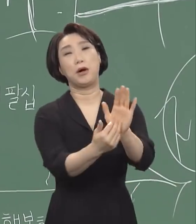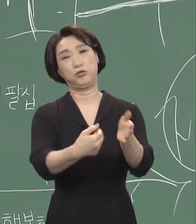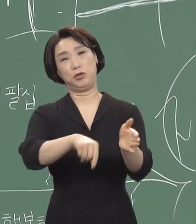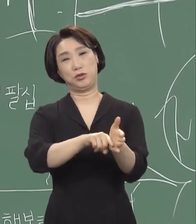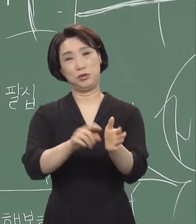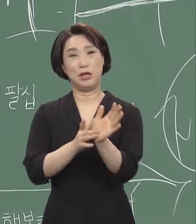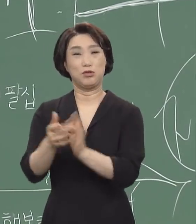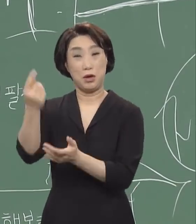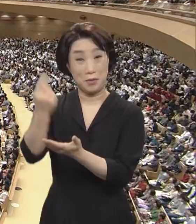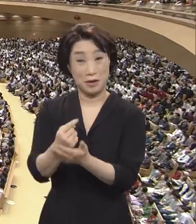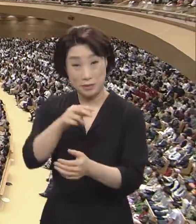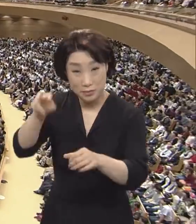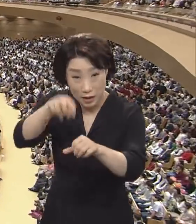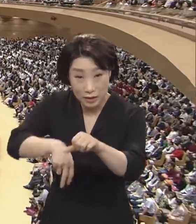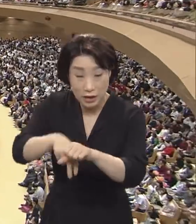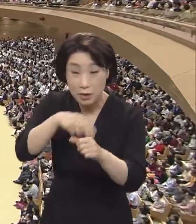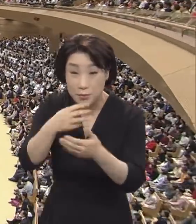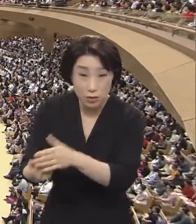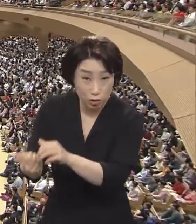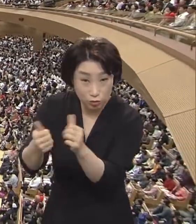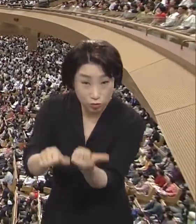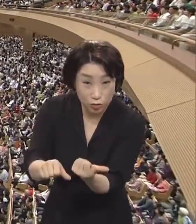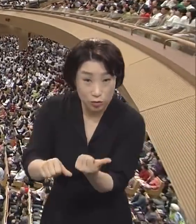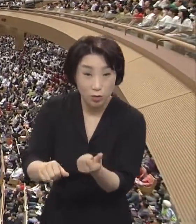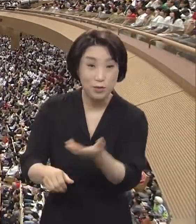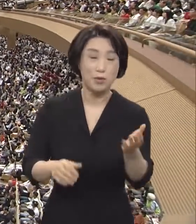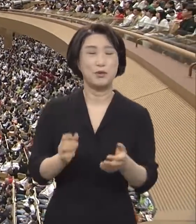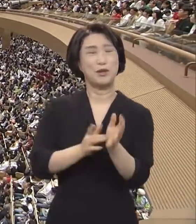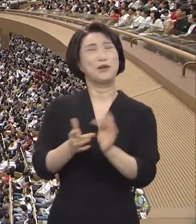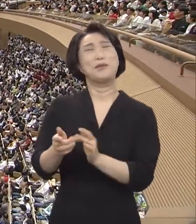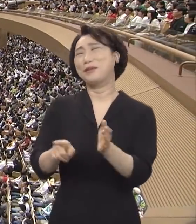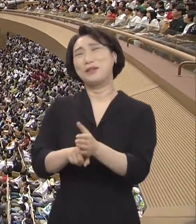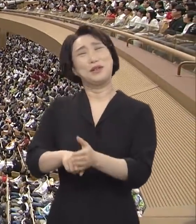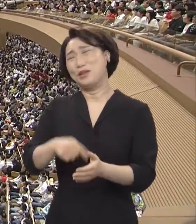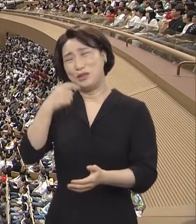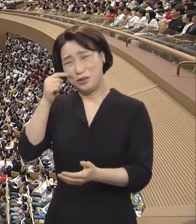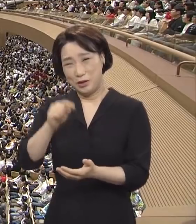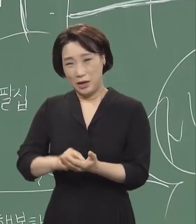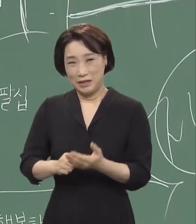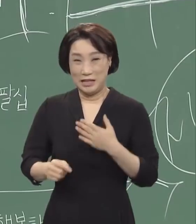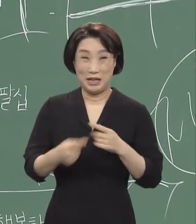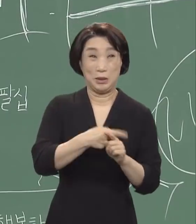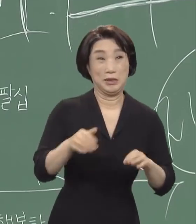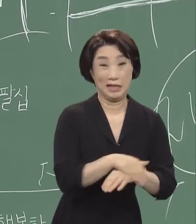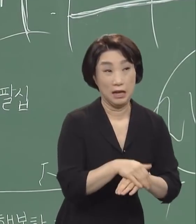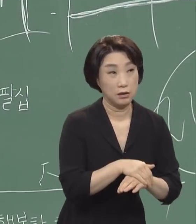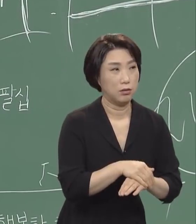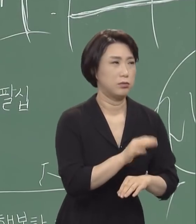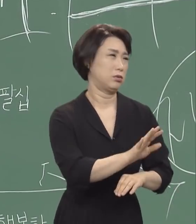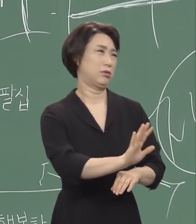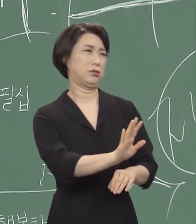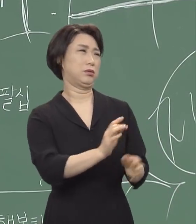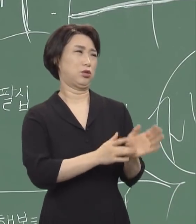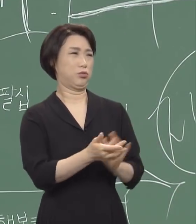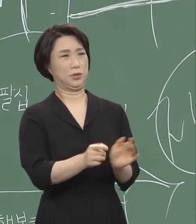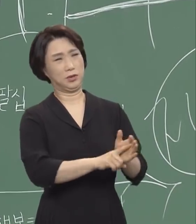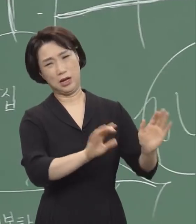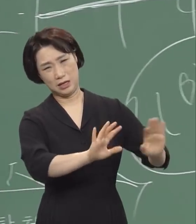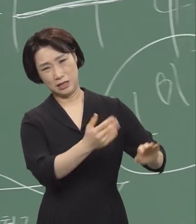예수님이 죽으셨다 이 말입니다 예수 믿는 게 쉽잖아 나는 교회에 댕겨 그건 예수 믿는 거 아니오